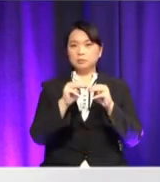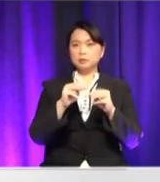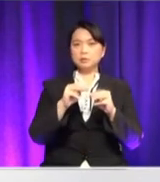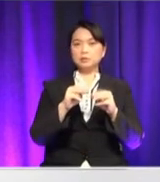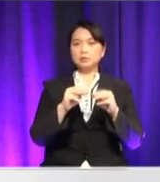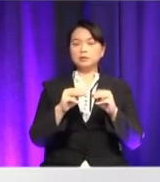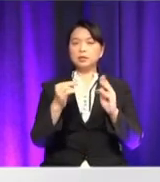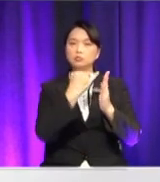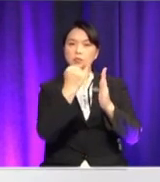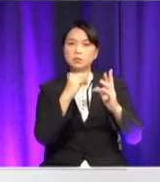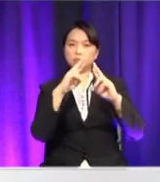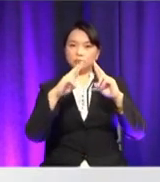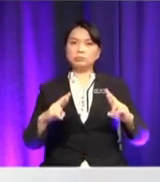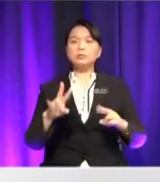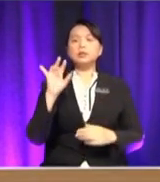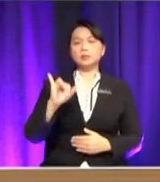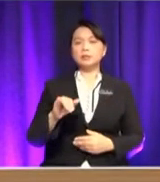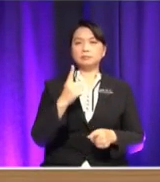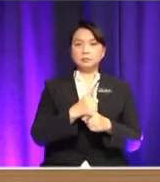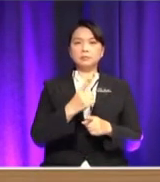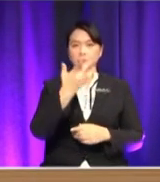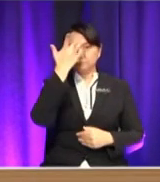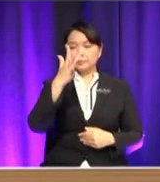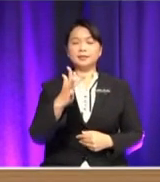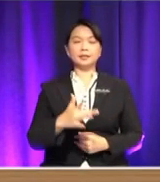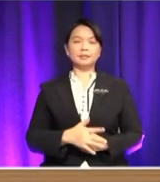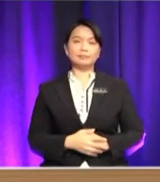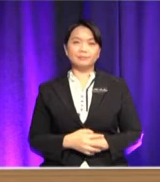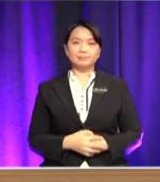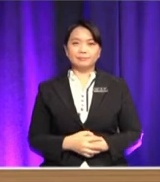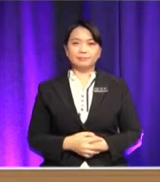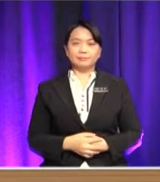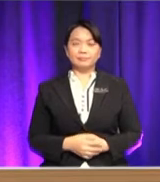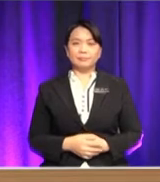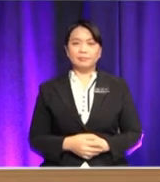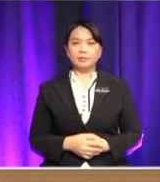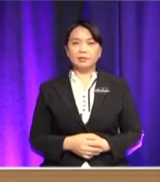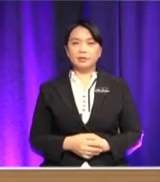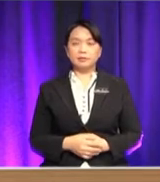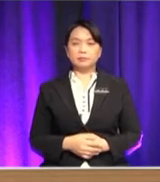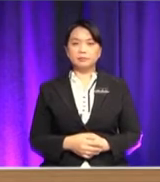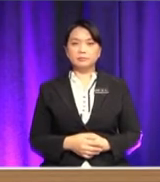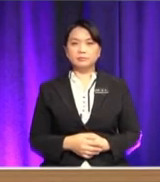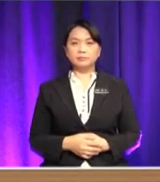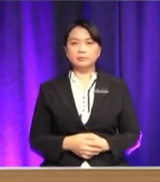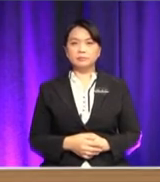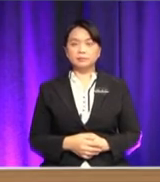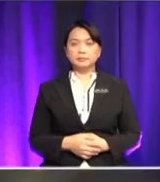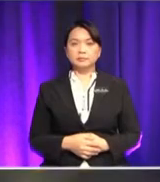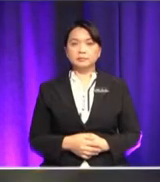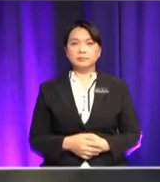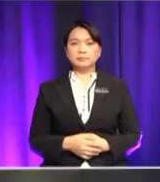mengatasinya Lenovo Anda If anybody rezeki lagi tetep lambung bongkek